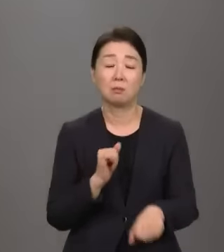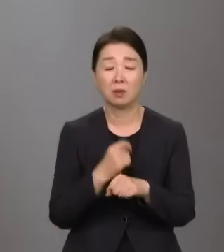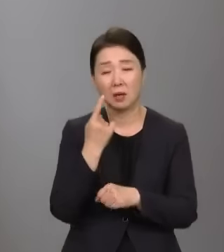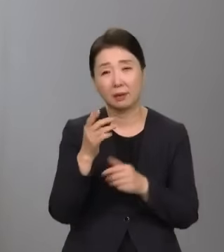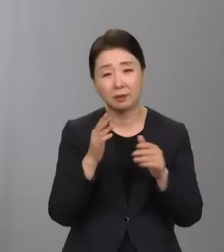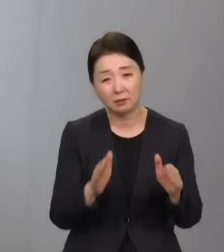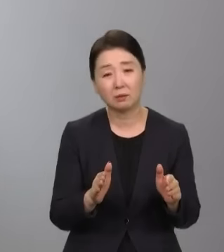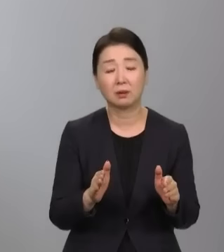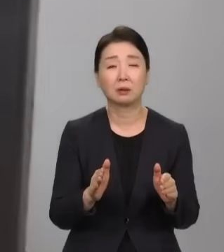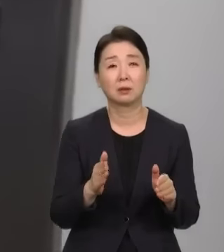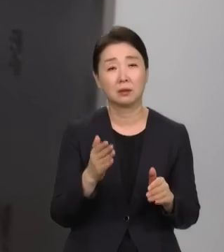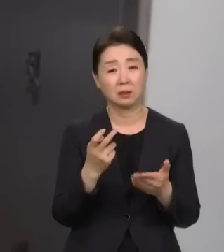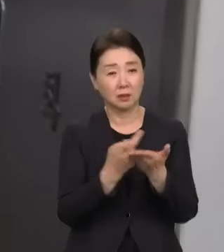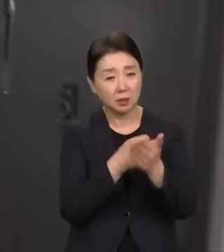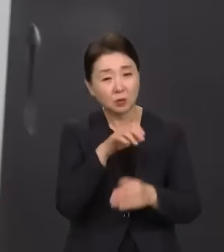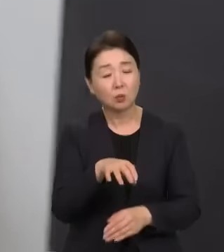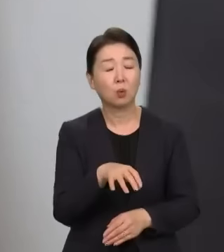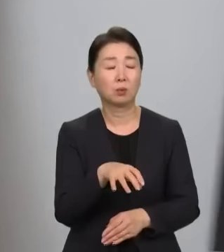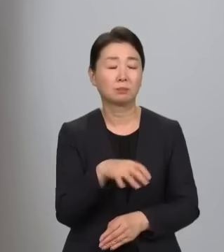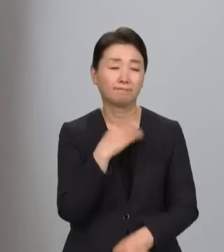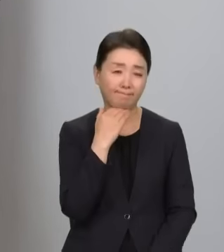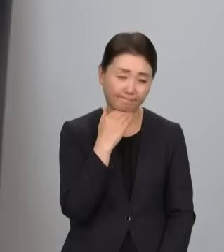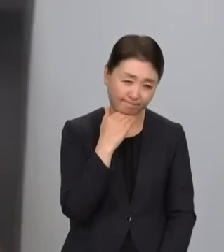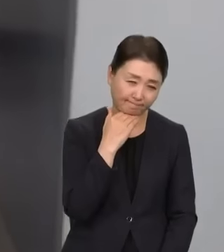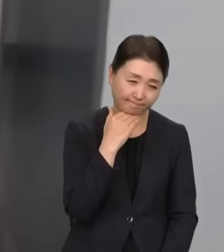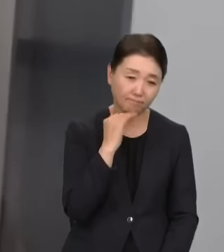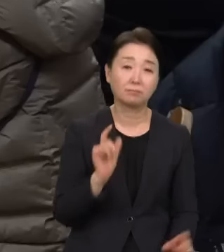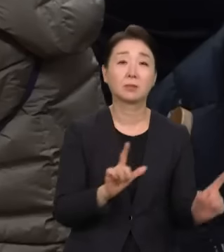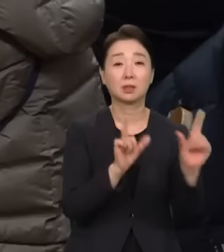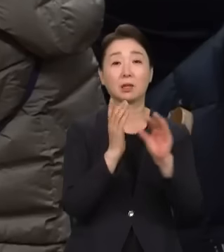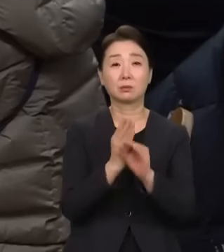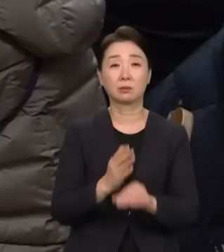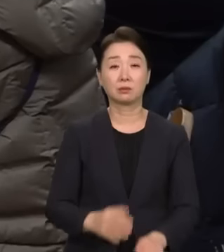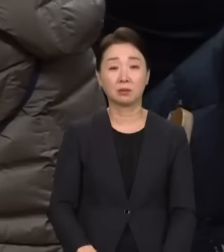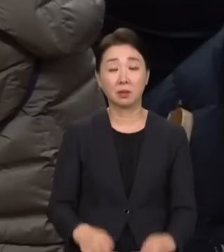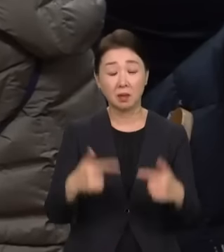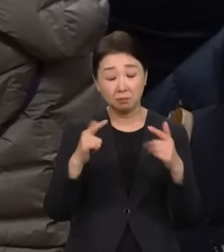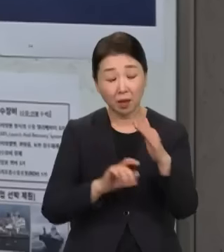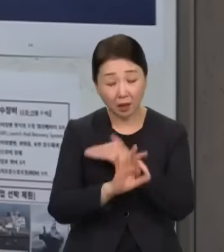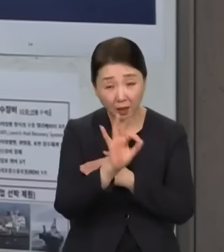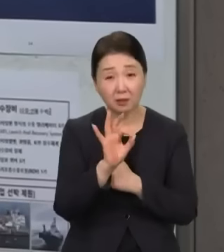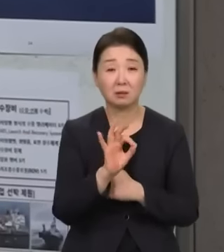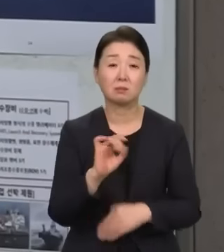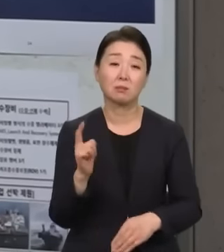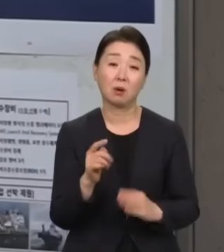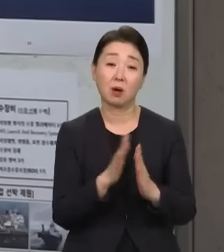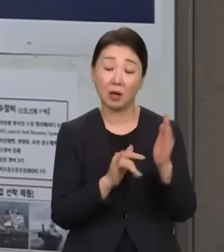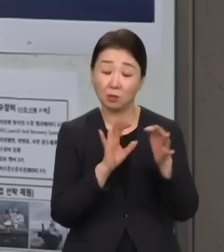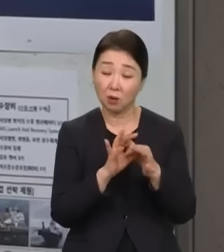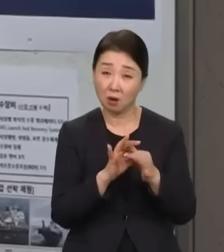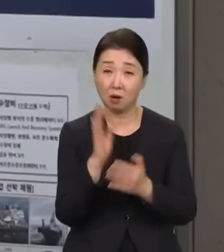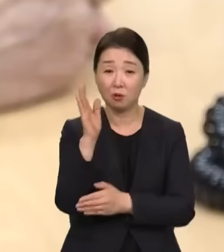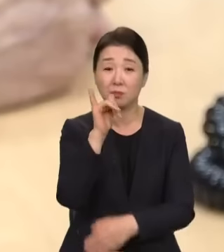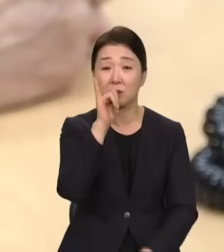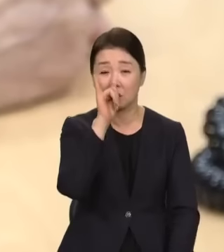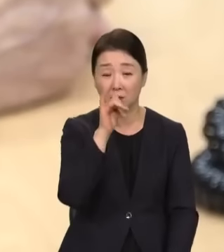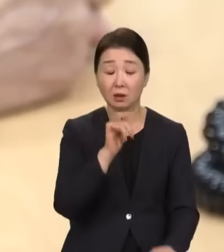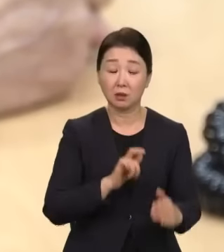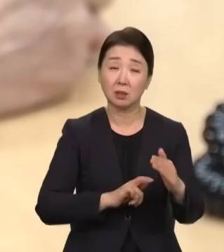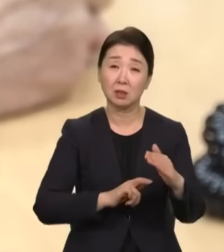가까이 낯선 제주 한림항 근처 숙소에서 생활 중입니다. 매일 아침 열리는 가족 대상 브리핑. 이날도